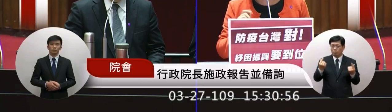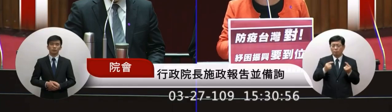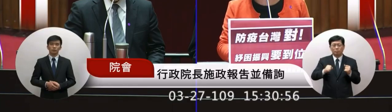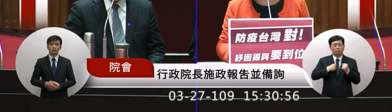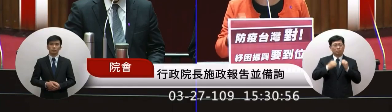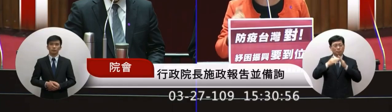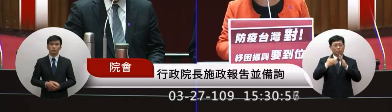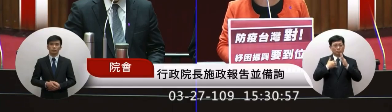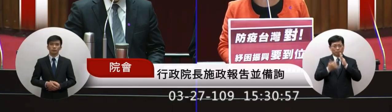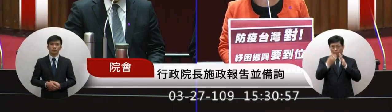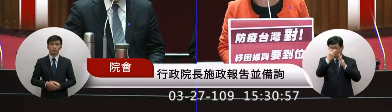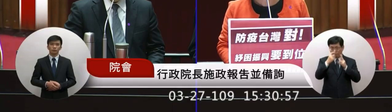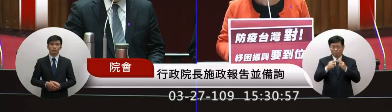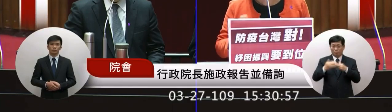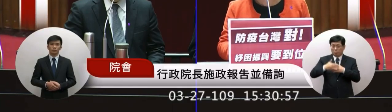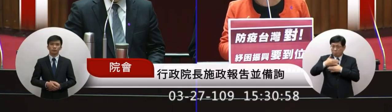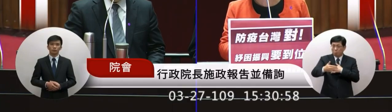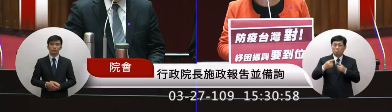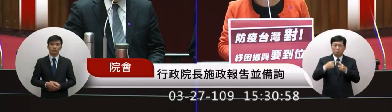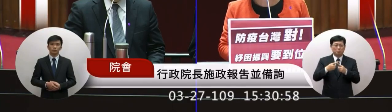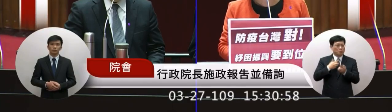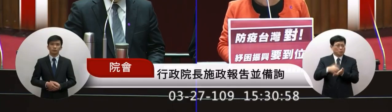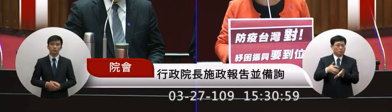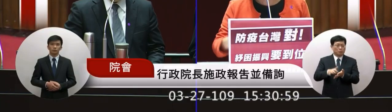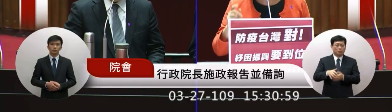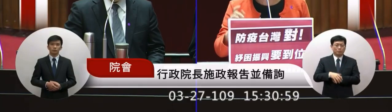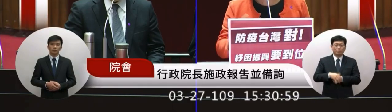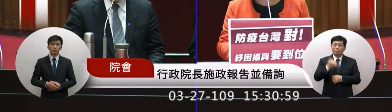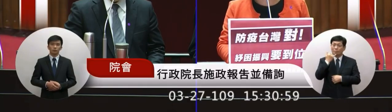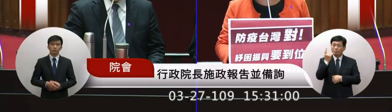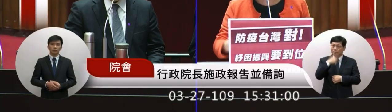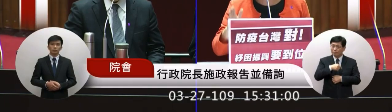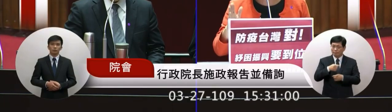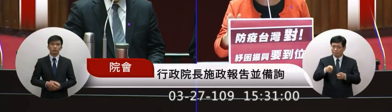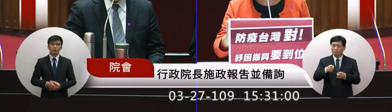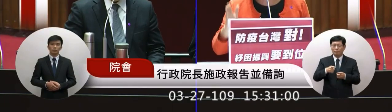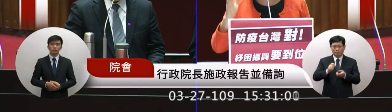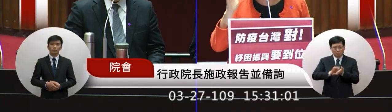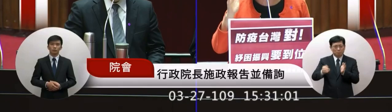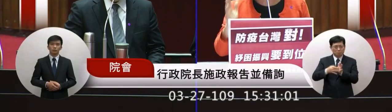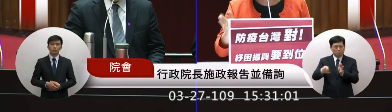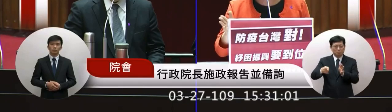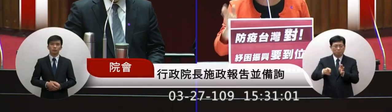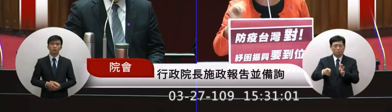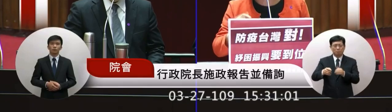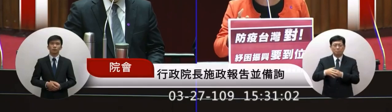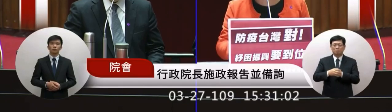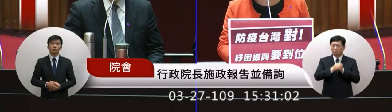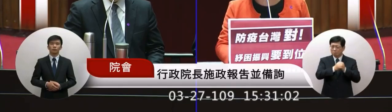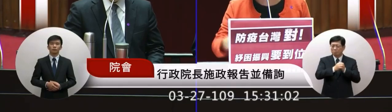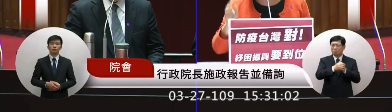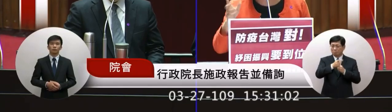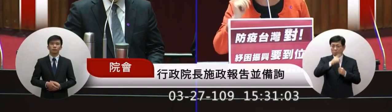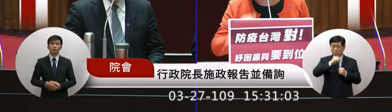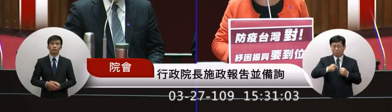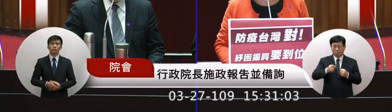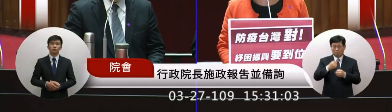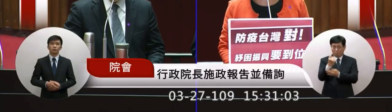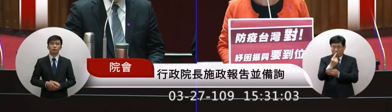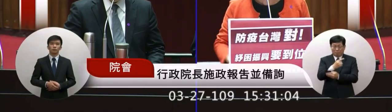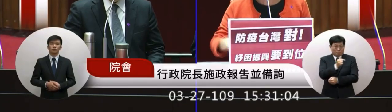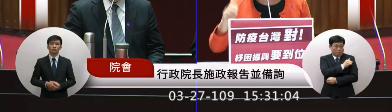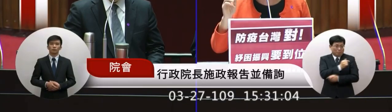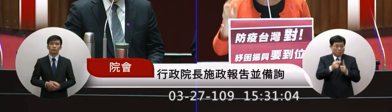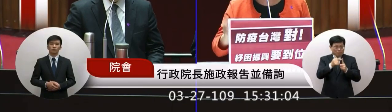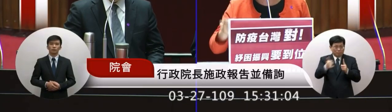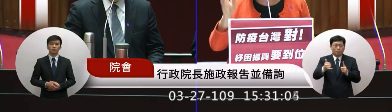家检疫还有居家隔离的那么多，那有可能会用到被拜托第一线的这些消防救护人